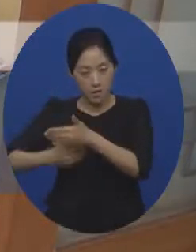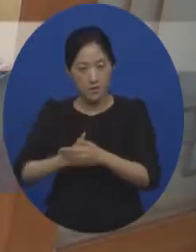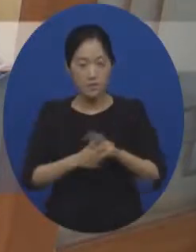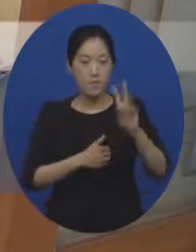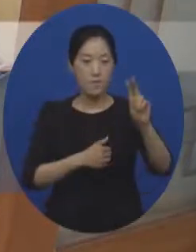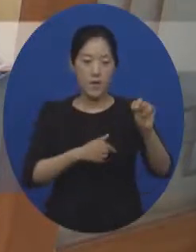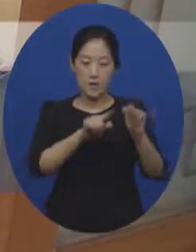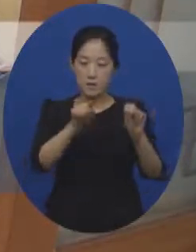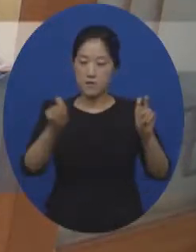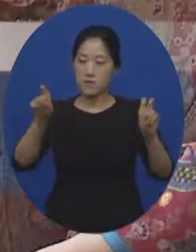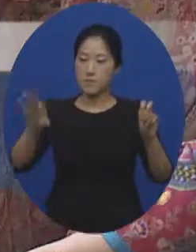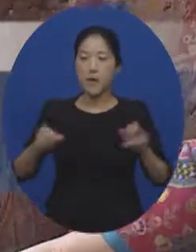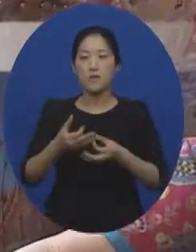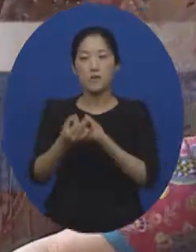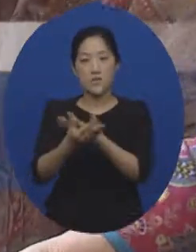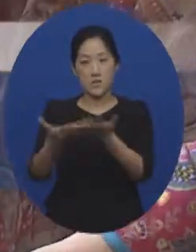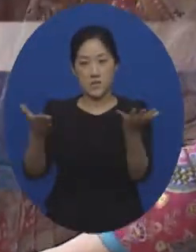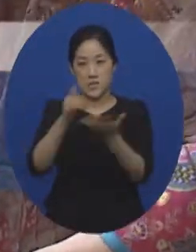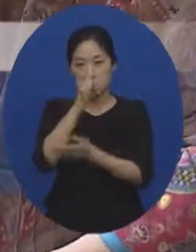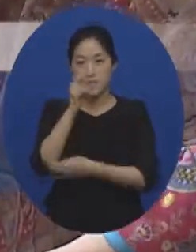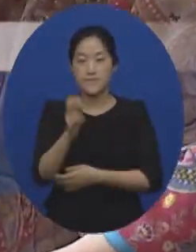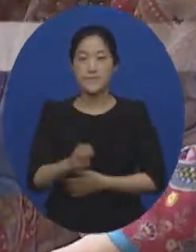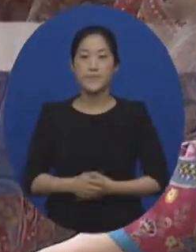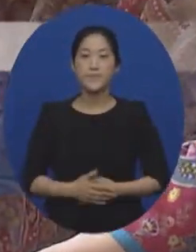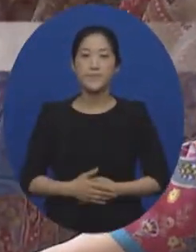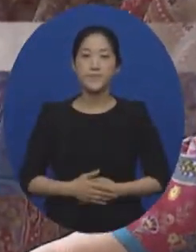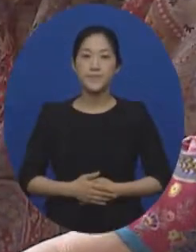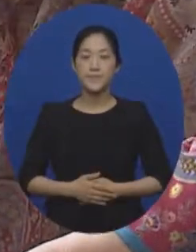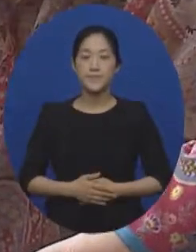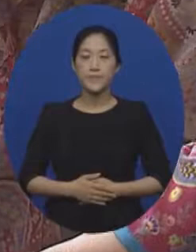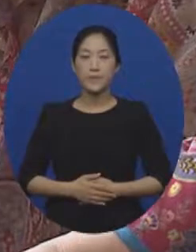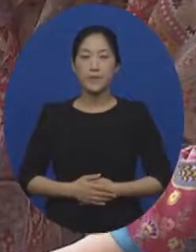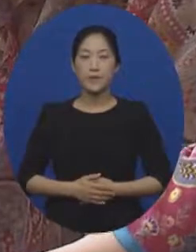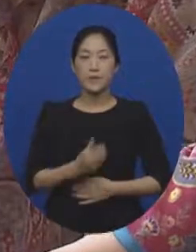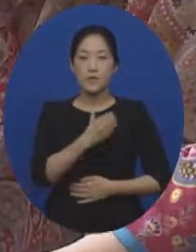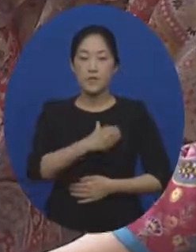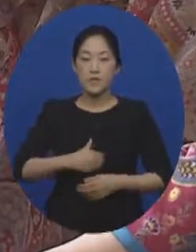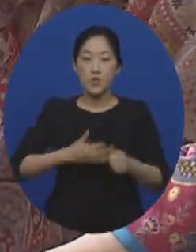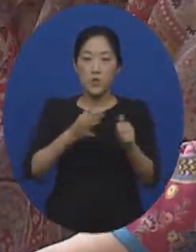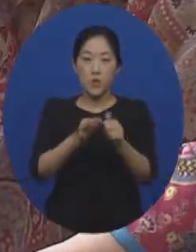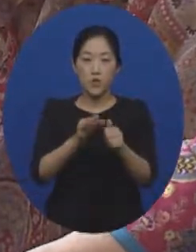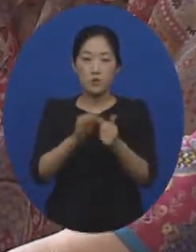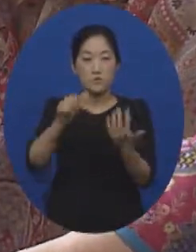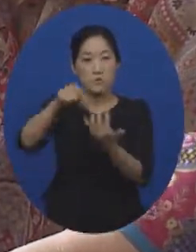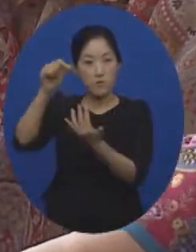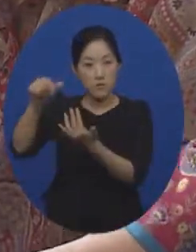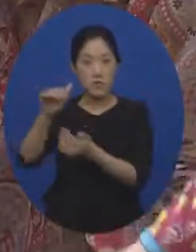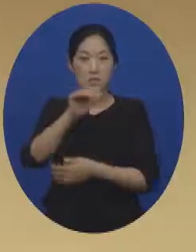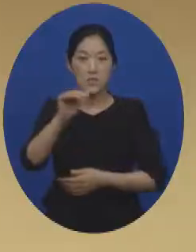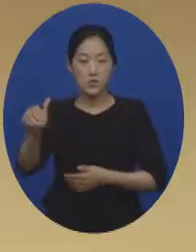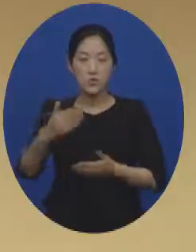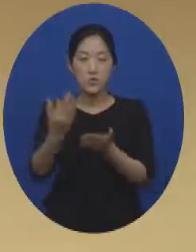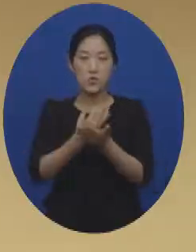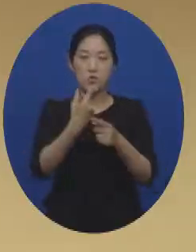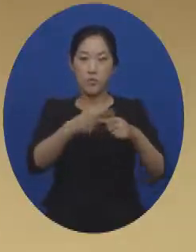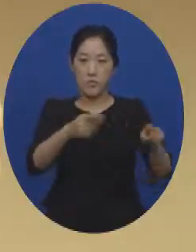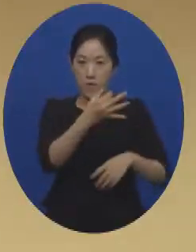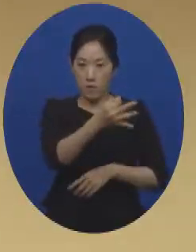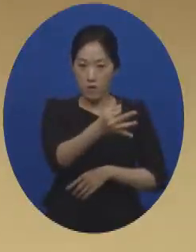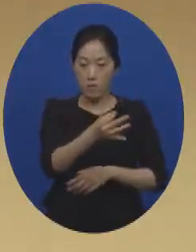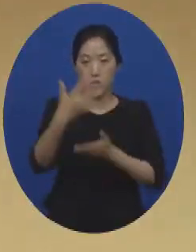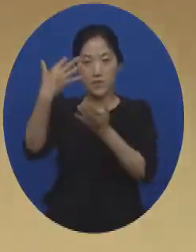이만한에서 10만원을 지급받게 됩니다 기초연금대상자 선정기준은 소득평가액과